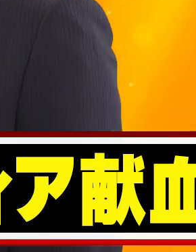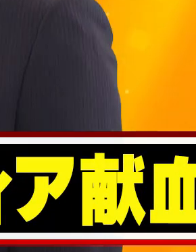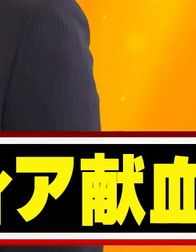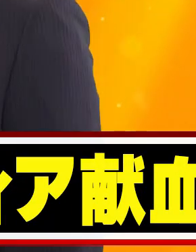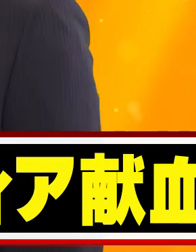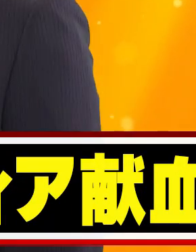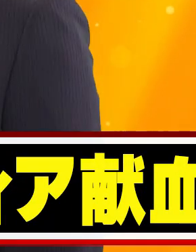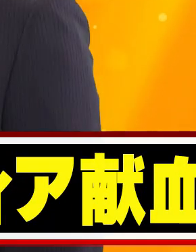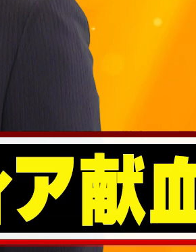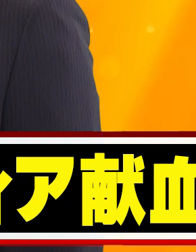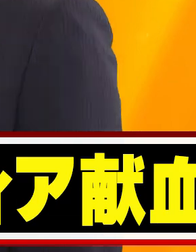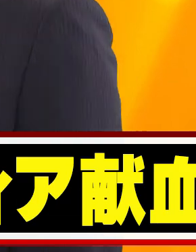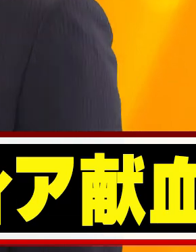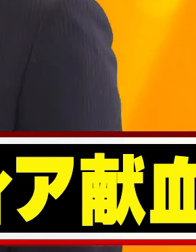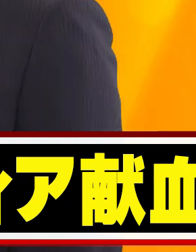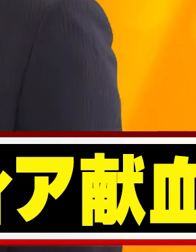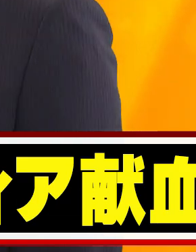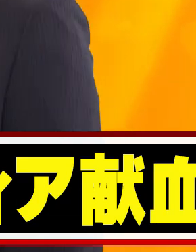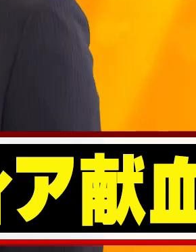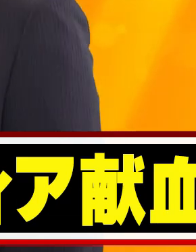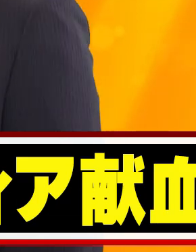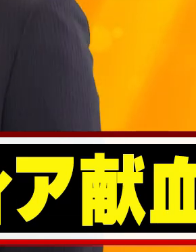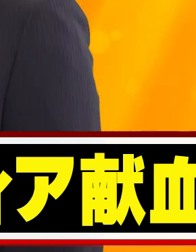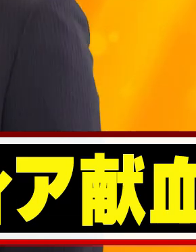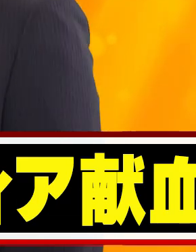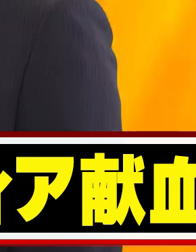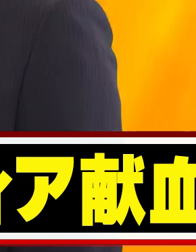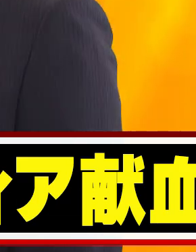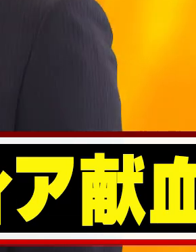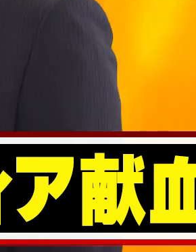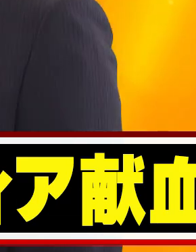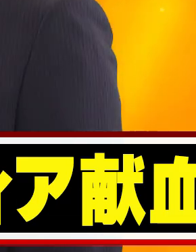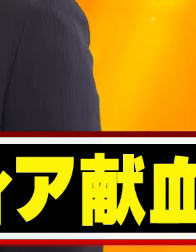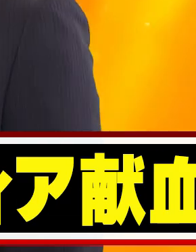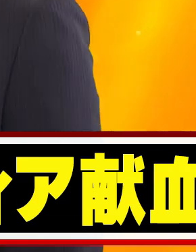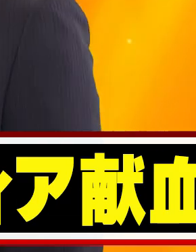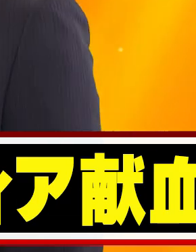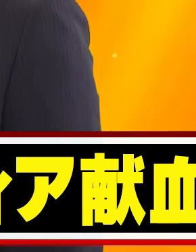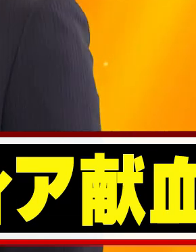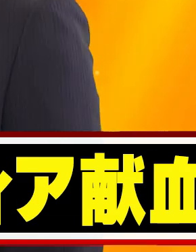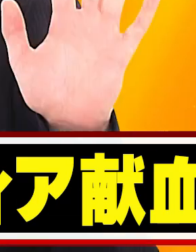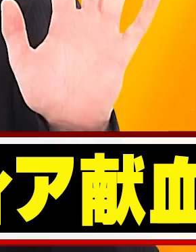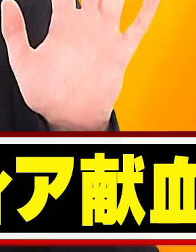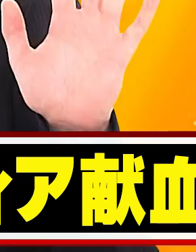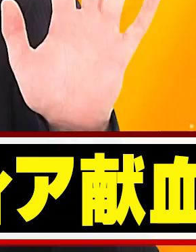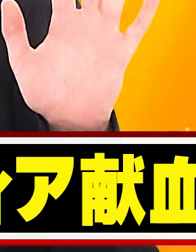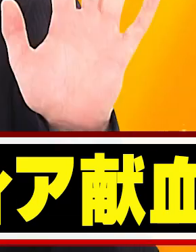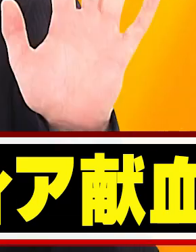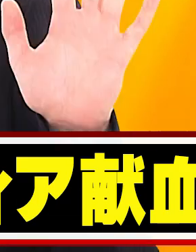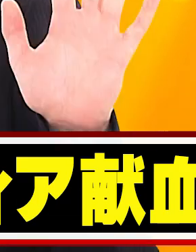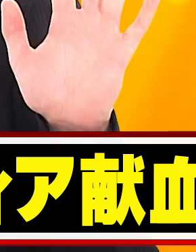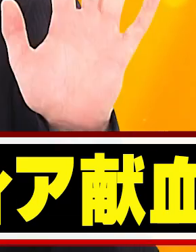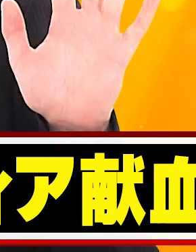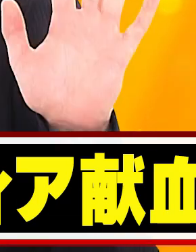ますよ。何が出ましたか？それでは良き1週間をお過ごしください。また来週。